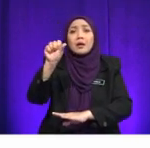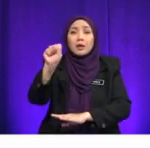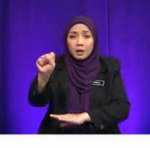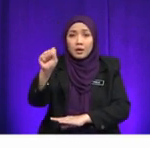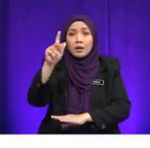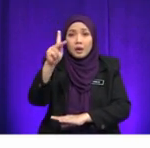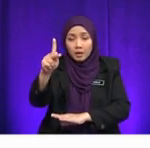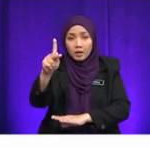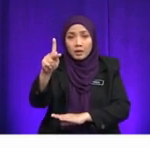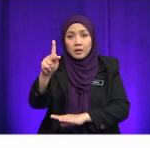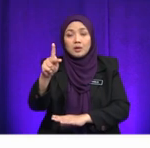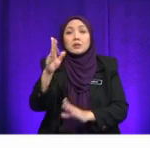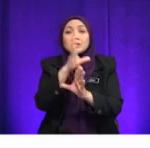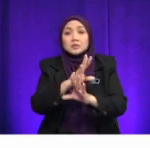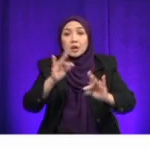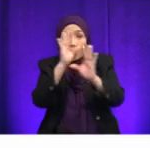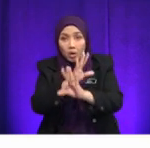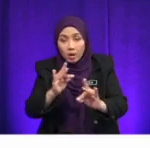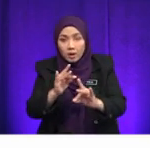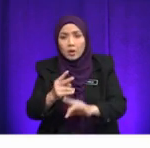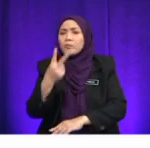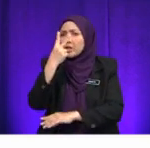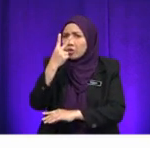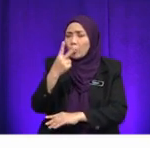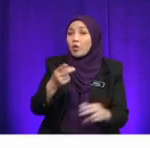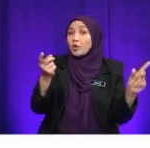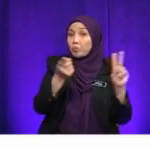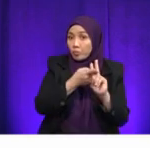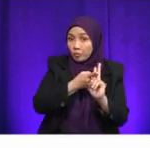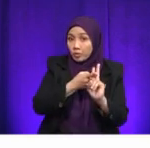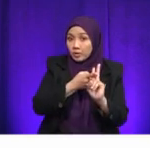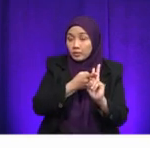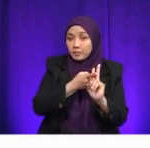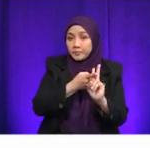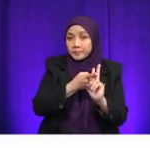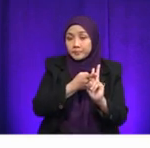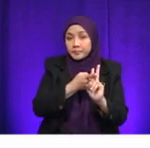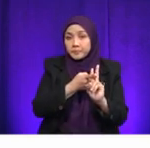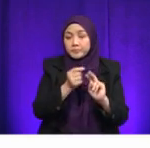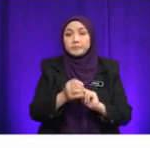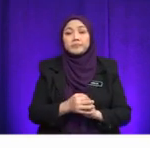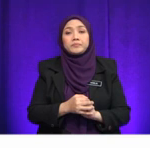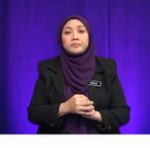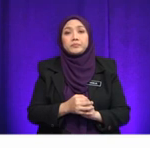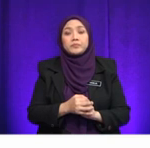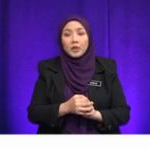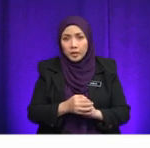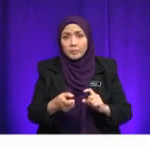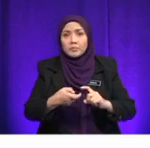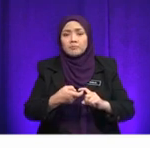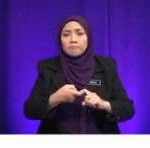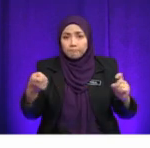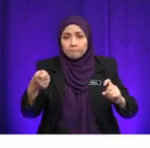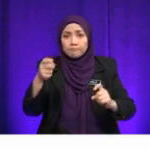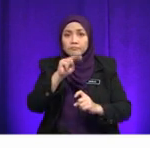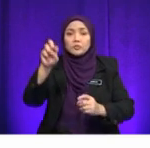kemudian kalau kita lihat faktur kedua ialah ini aku pesan ini sebenarnya telah